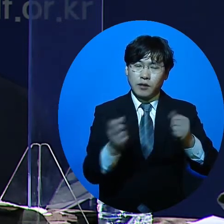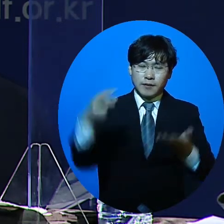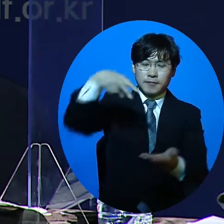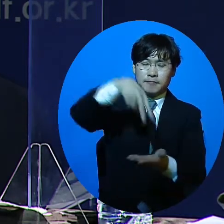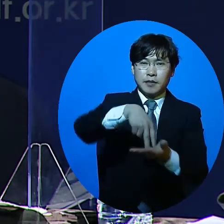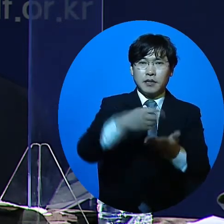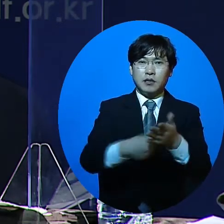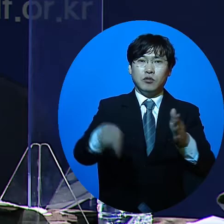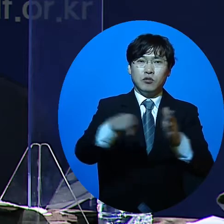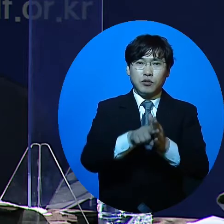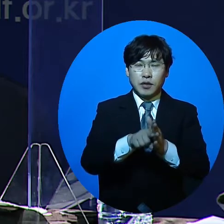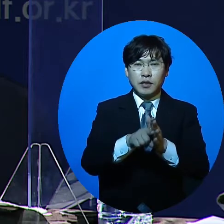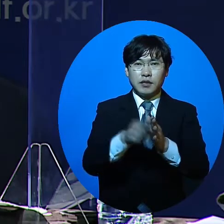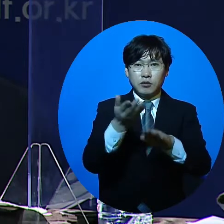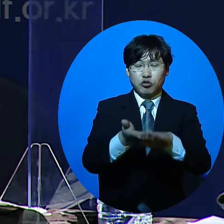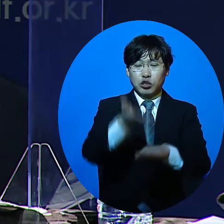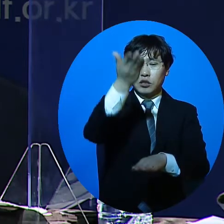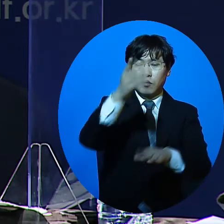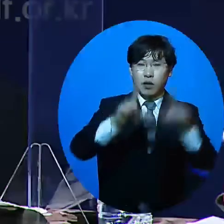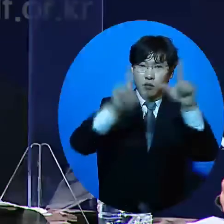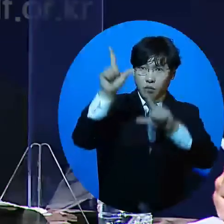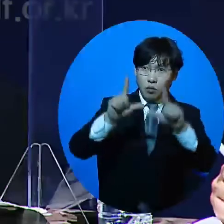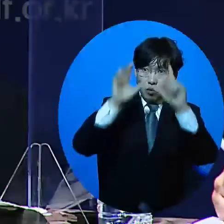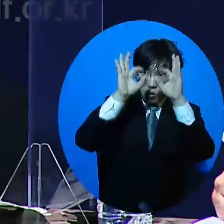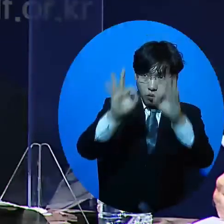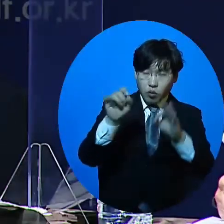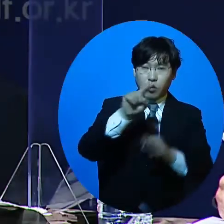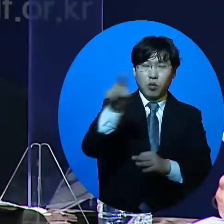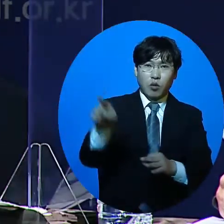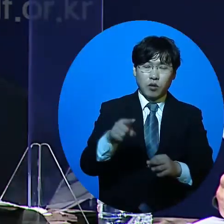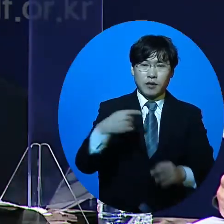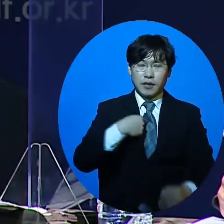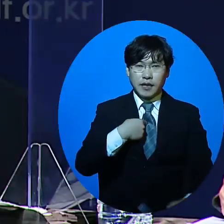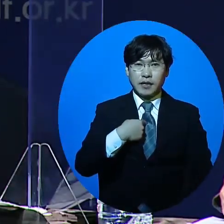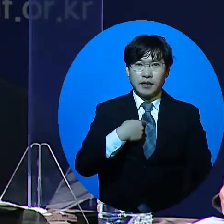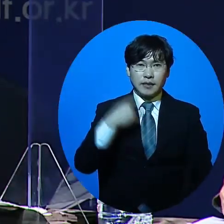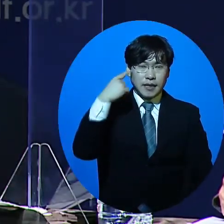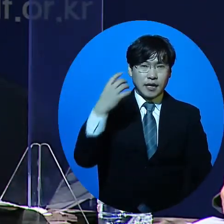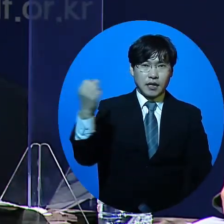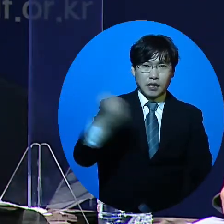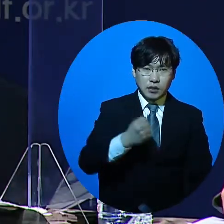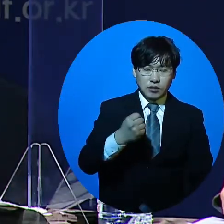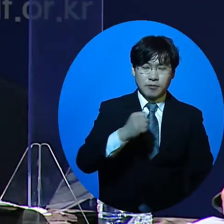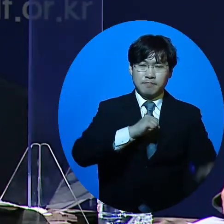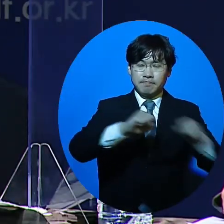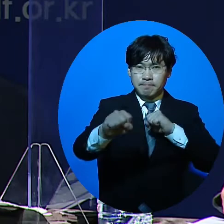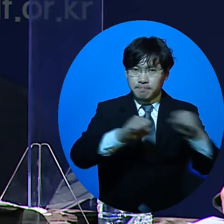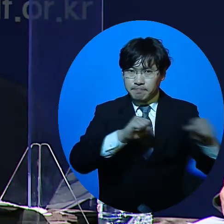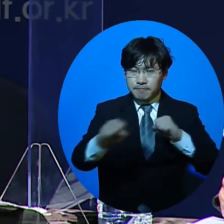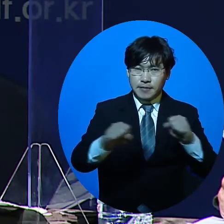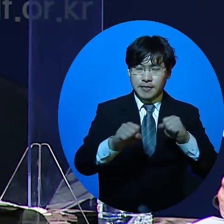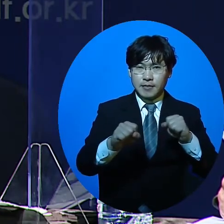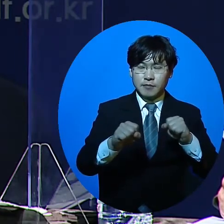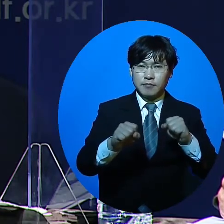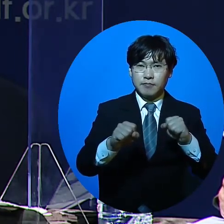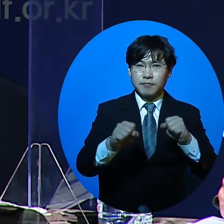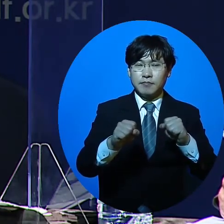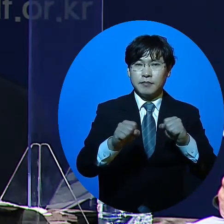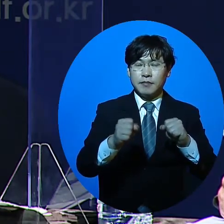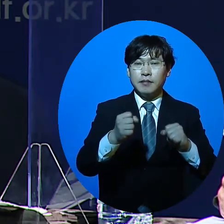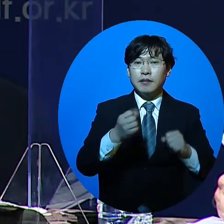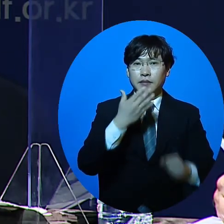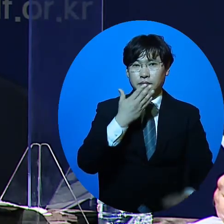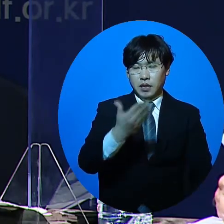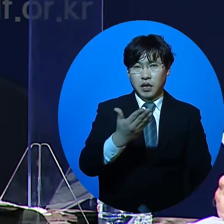선 그 선배들의 모습을 보면서 하고자 하는 체육 활동을 하고자 하는 의지가 발동이 됐지만